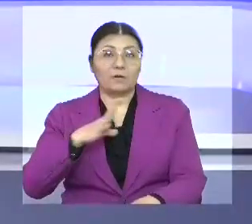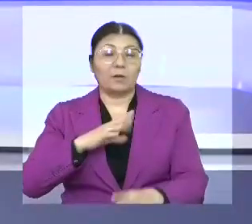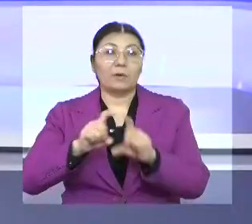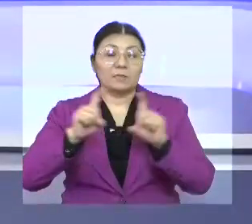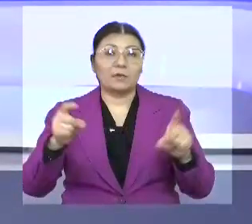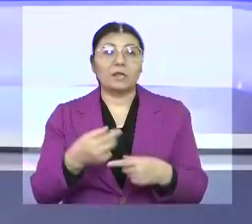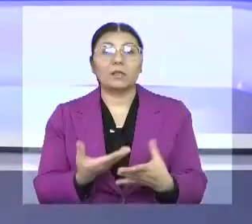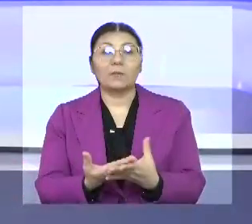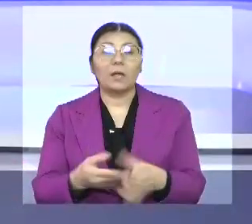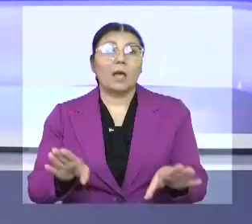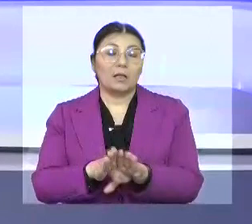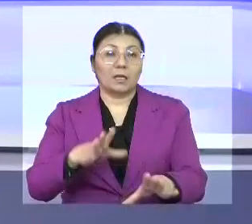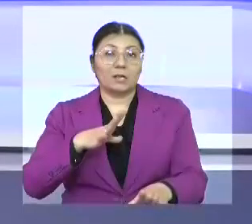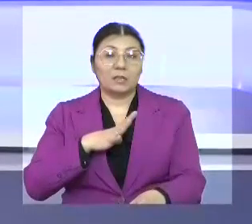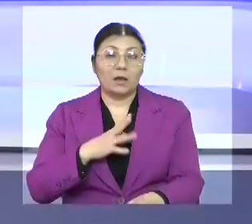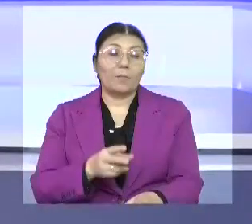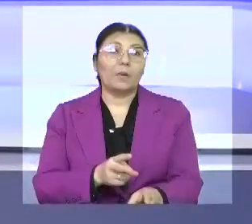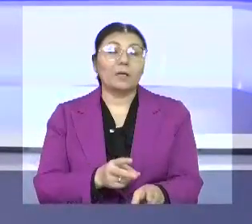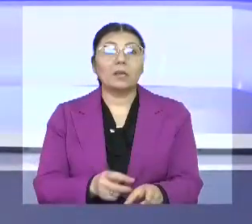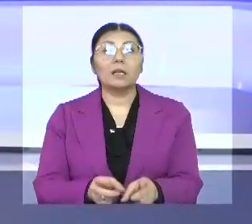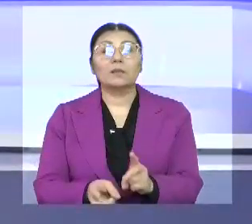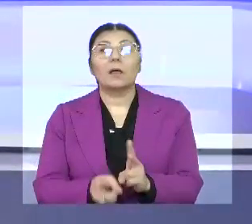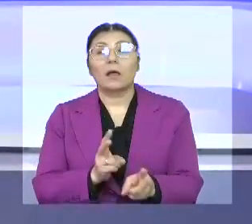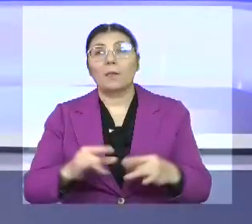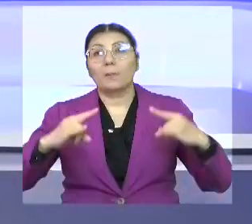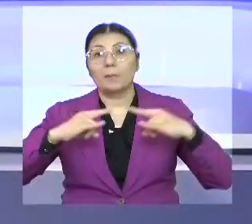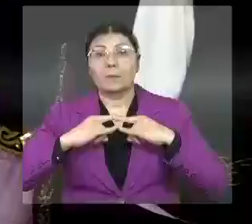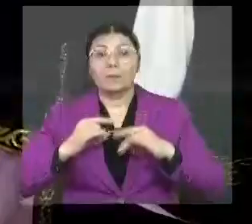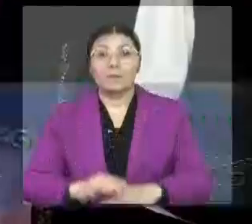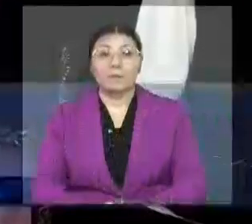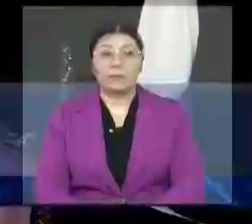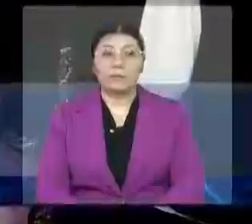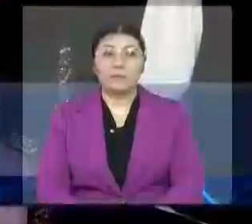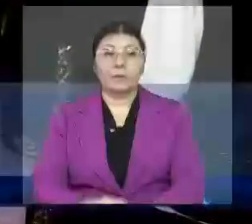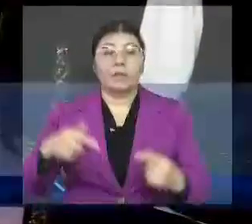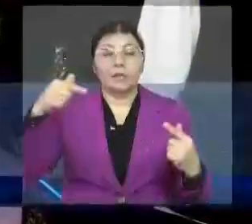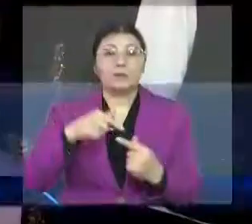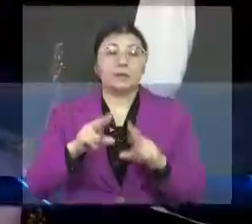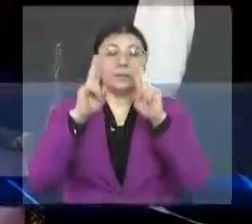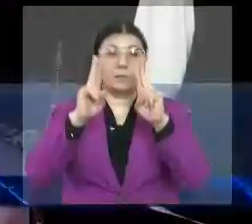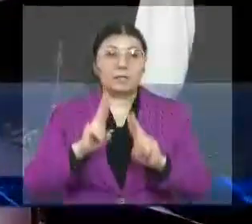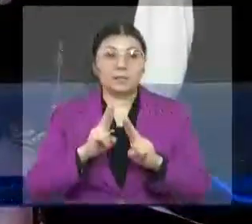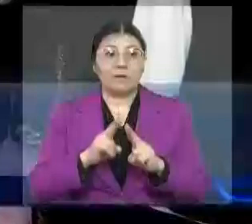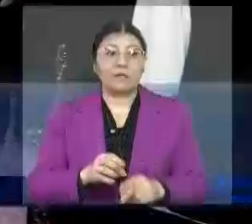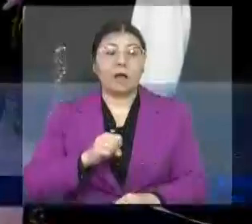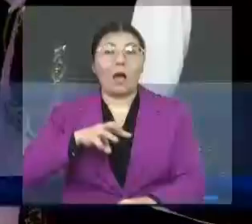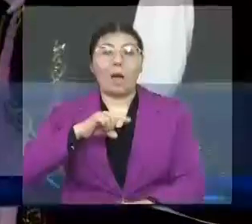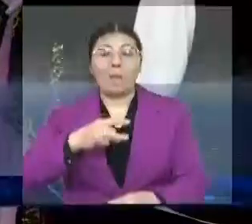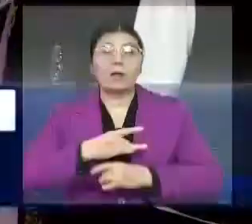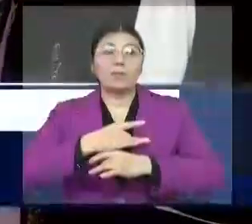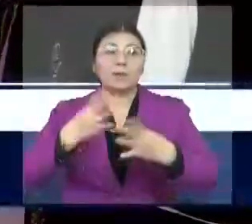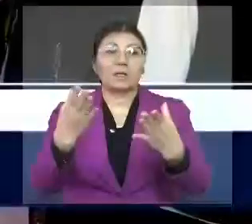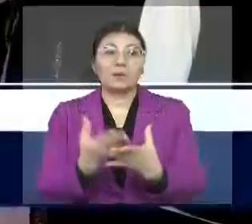специальные мероприятия. Также был накрыт праздничный стол для актюбинцев. Согласно традициям, на Малмереке все принято